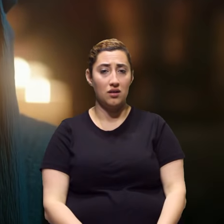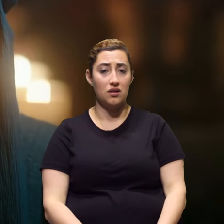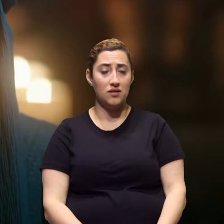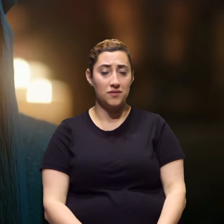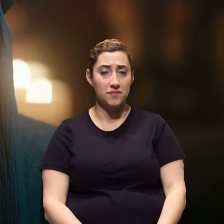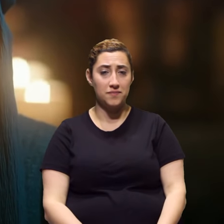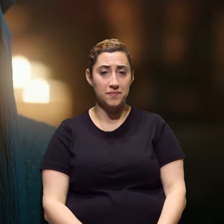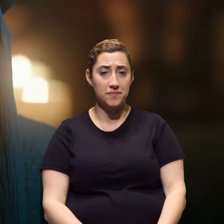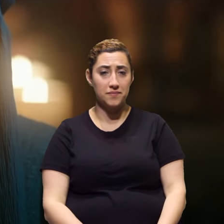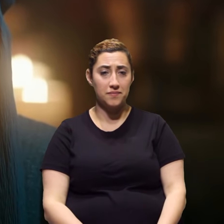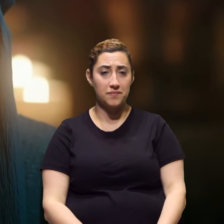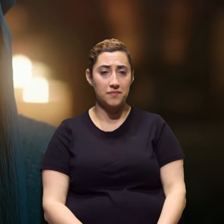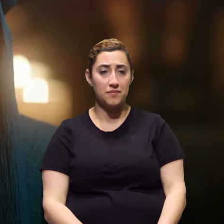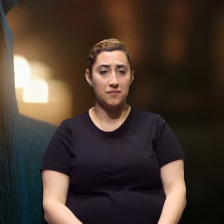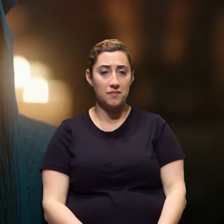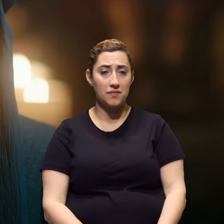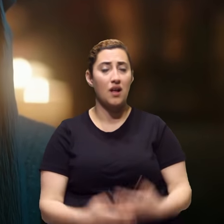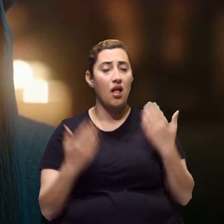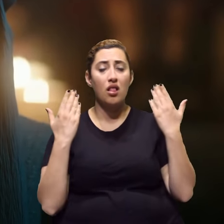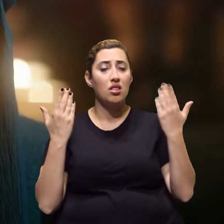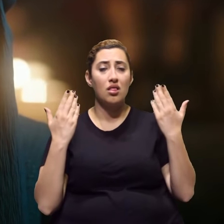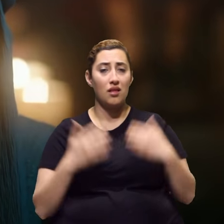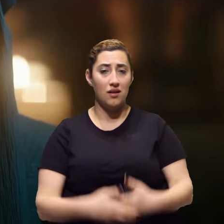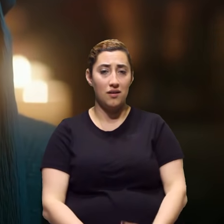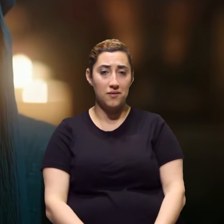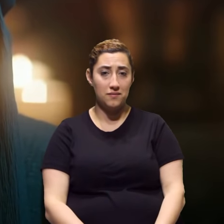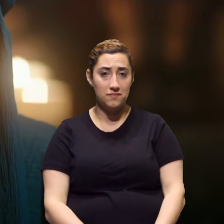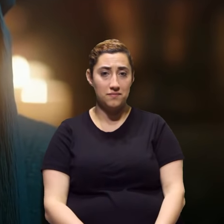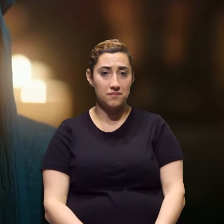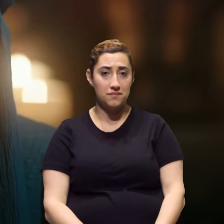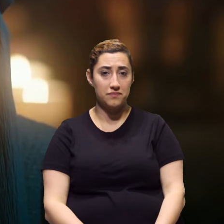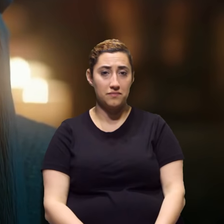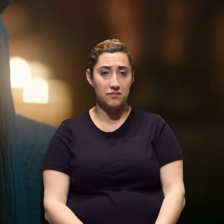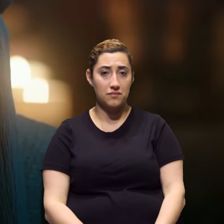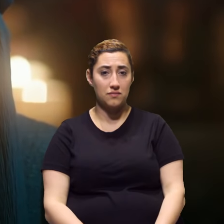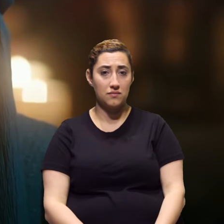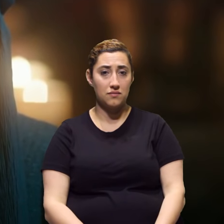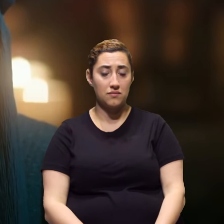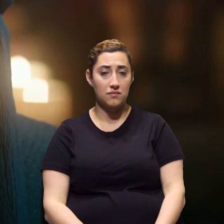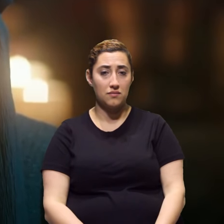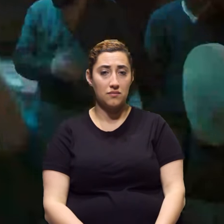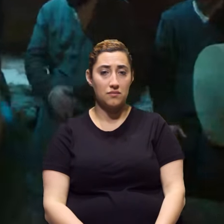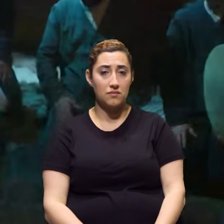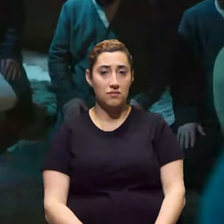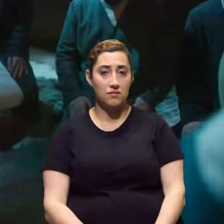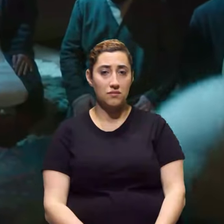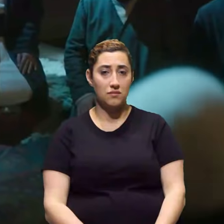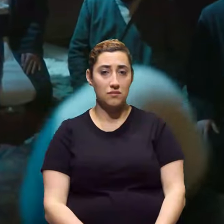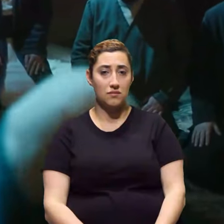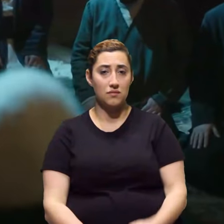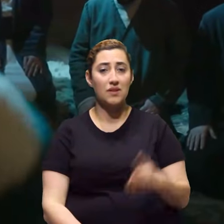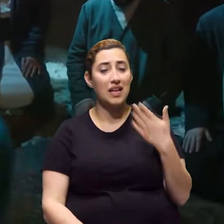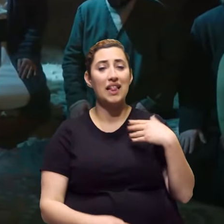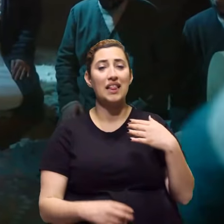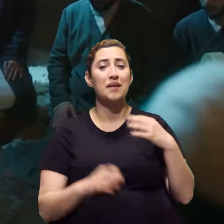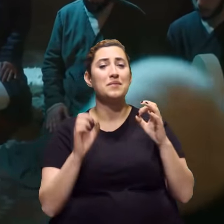Allah, Allah, Allah, Allah. Yunus yüzünde mutlu bir şaşkınlıkla dinliyor. Diyelim bismike